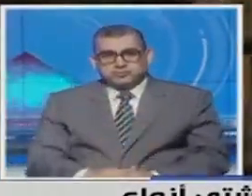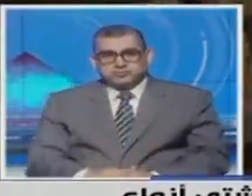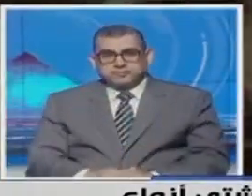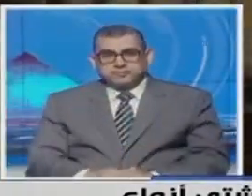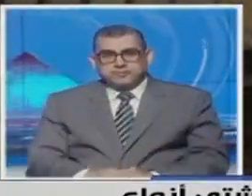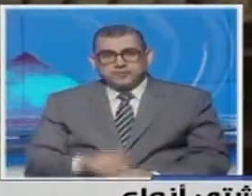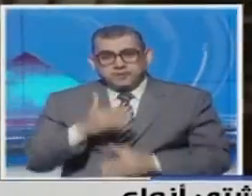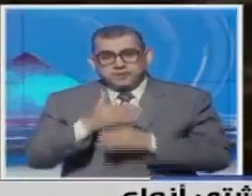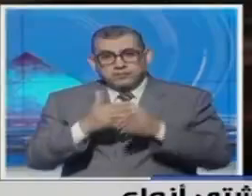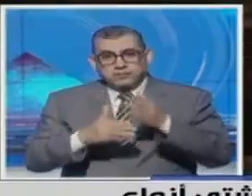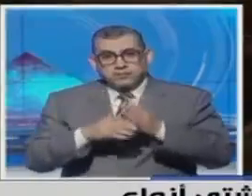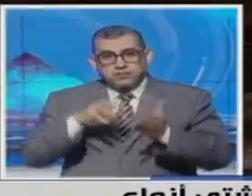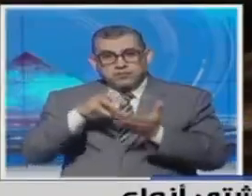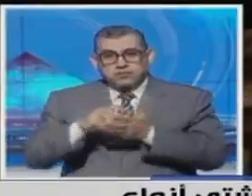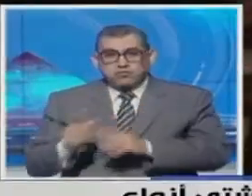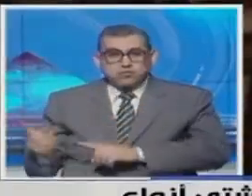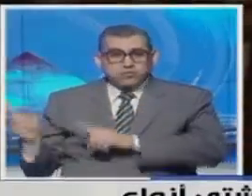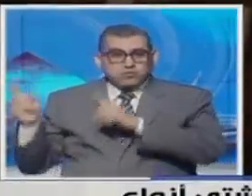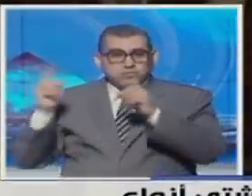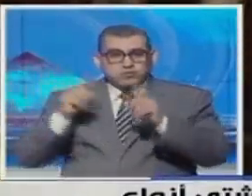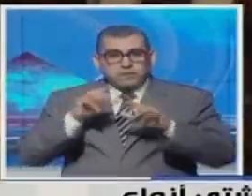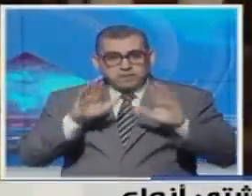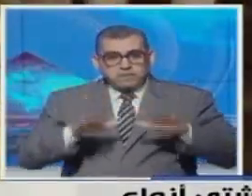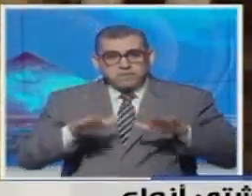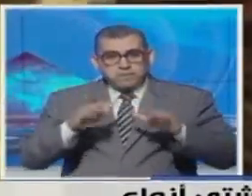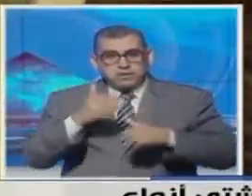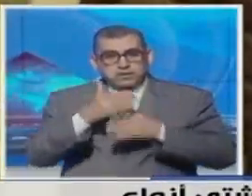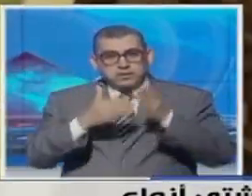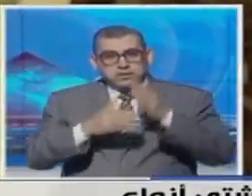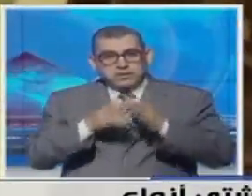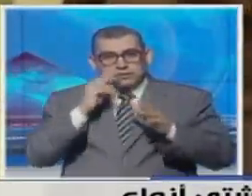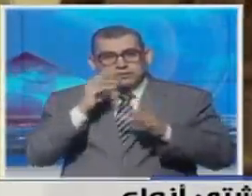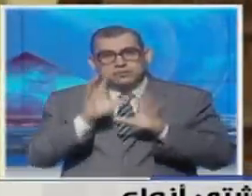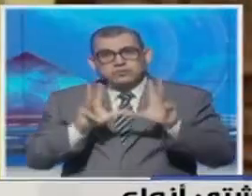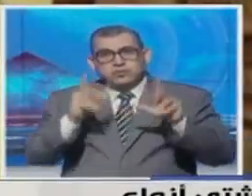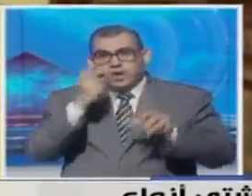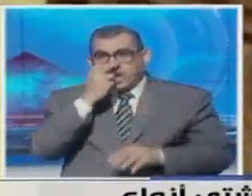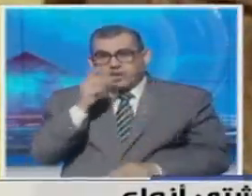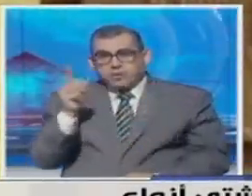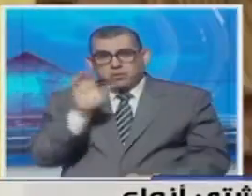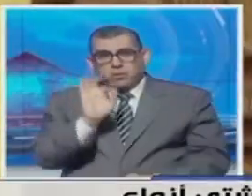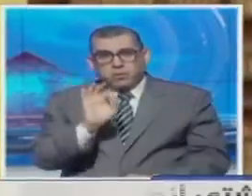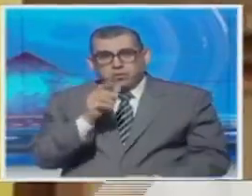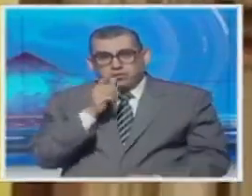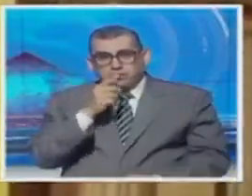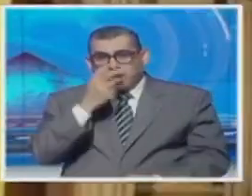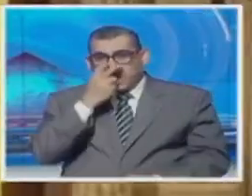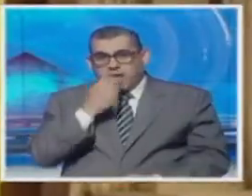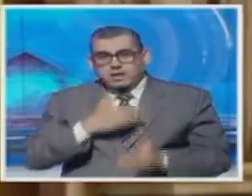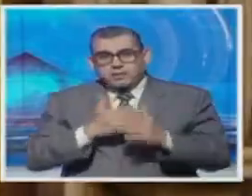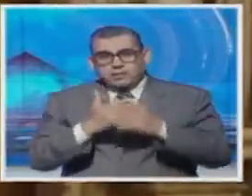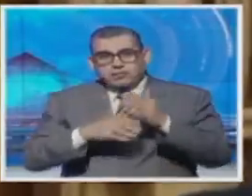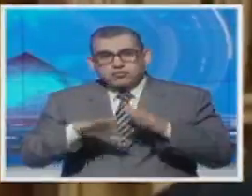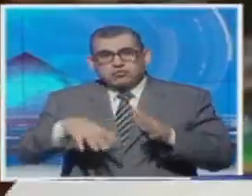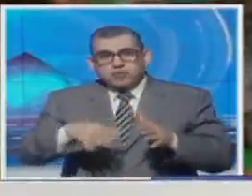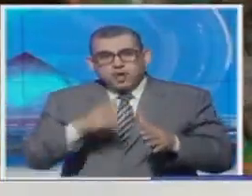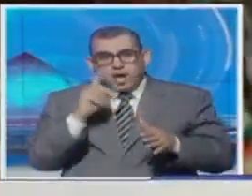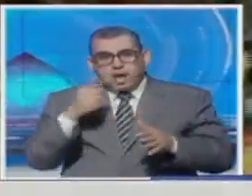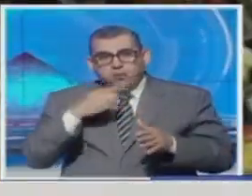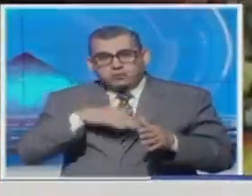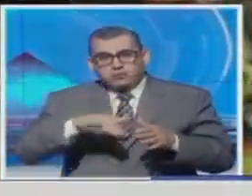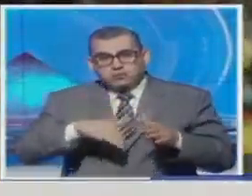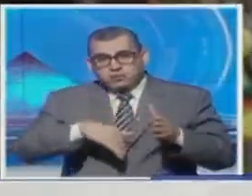منذ إنشائه وإلى الآن ظل الخان باق على معماره القديم كأحد أقدم الأسواق وأحد